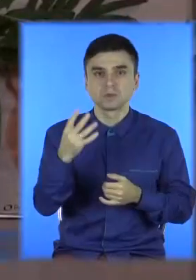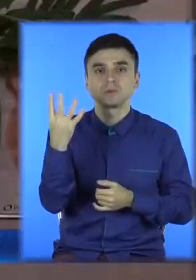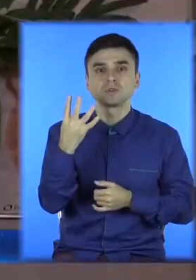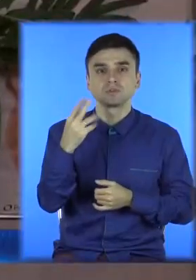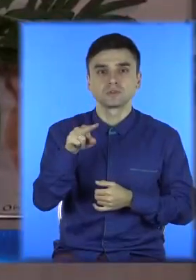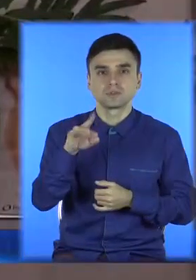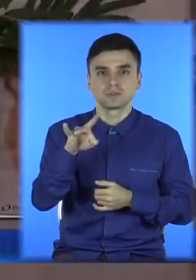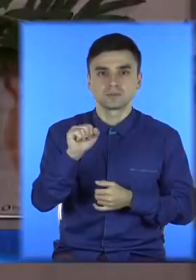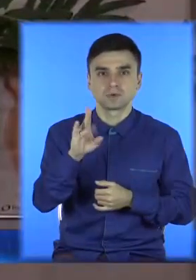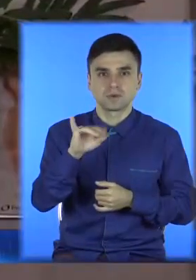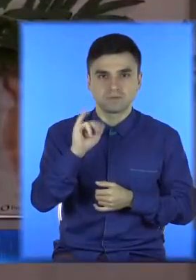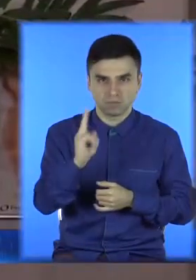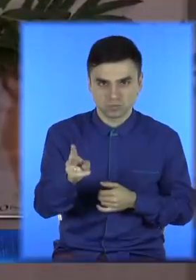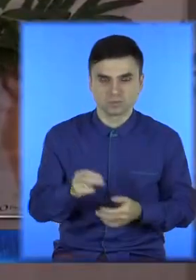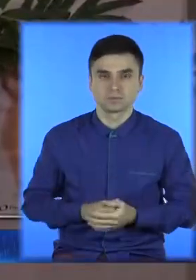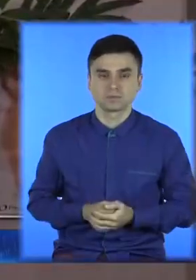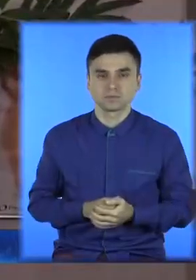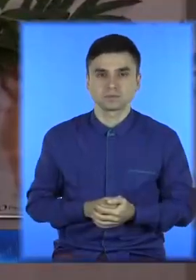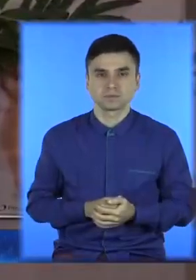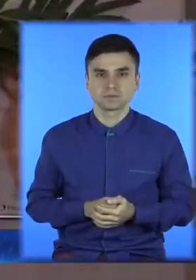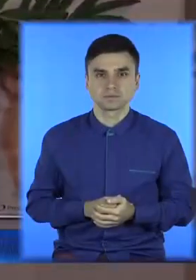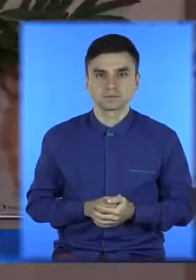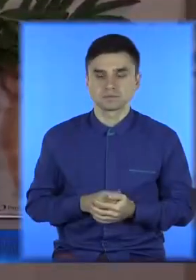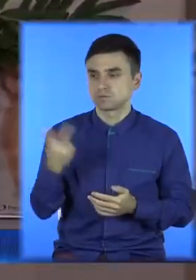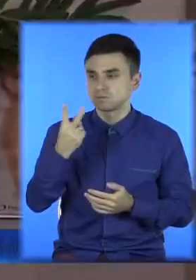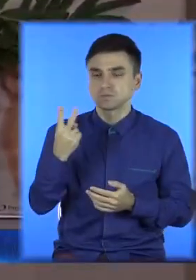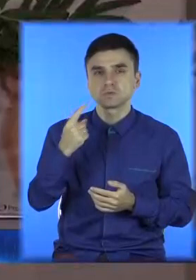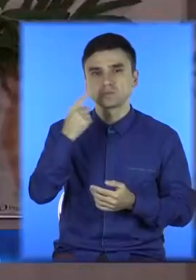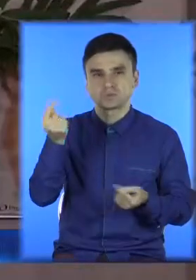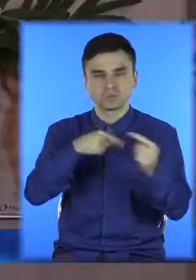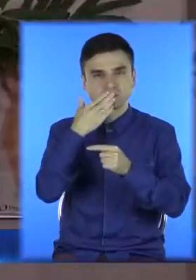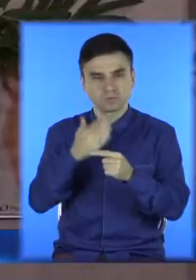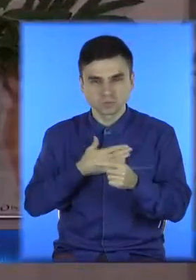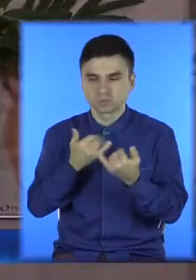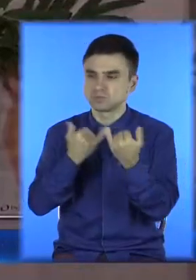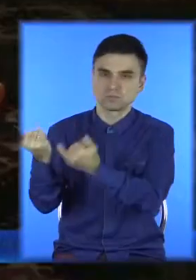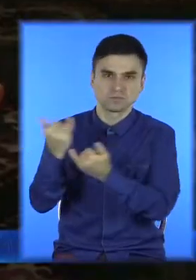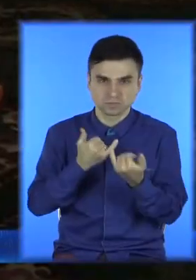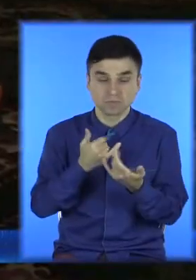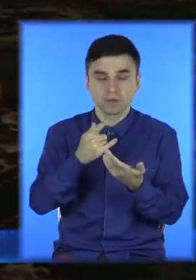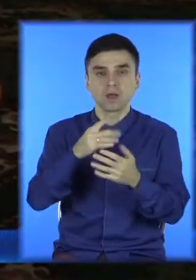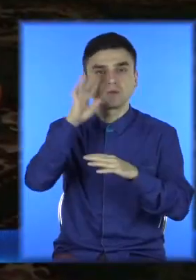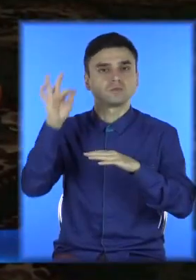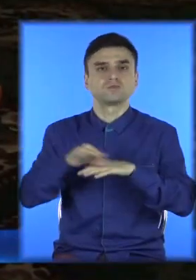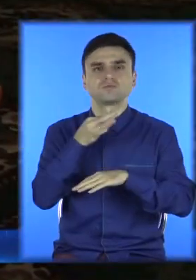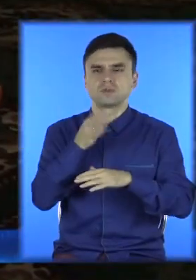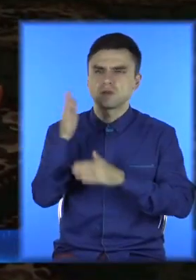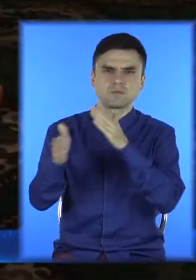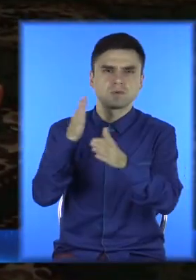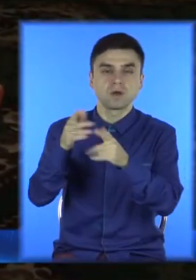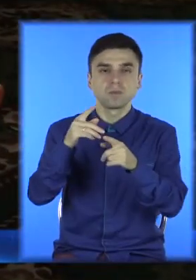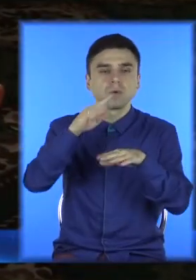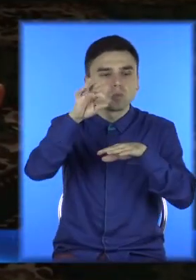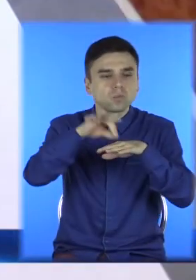А муж все не успіває, тільки подумав, а вона вже вперед. У Золотій книзі реєстрації